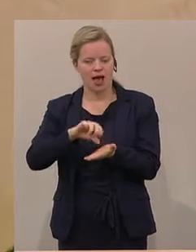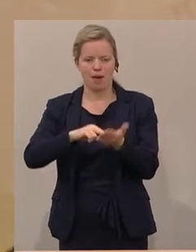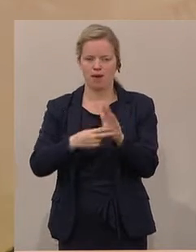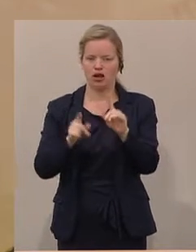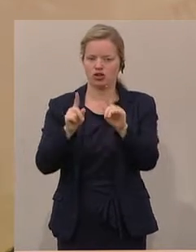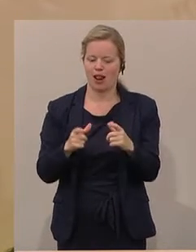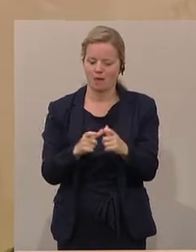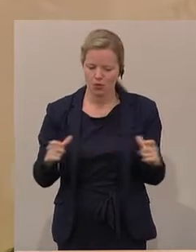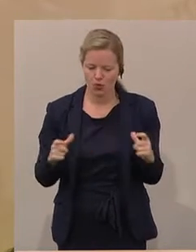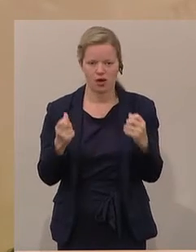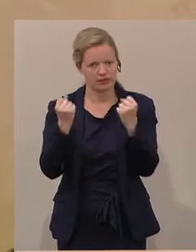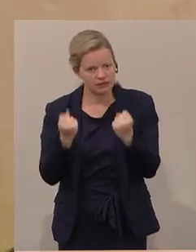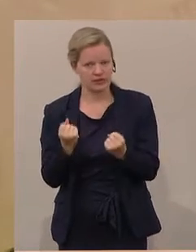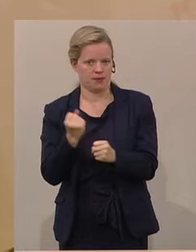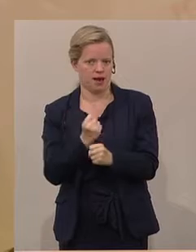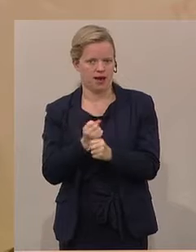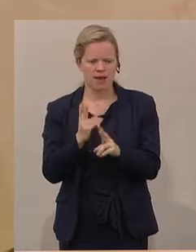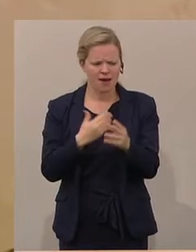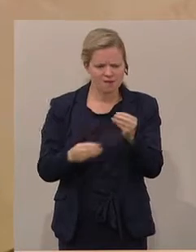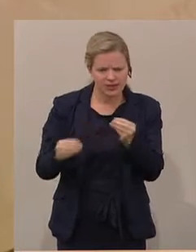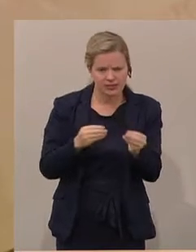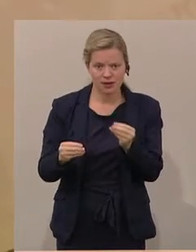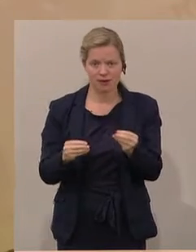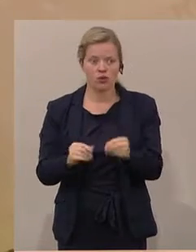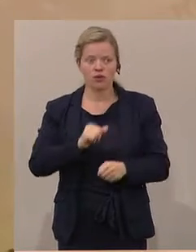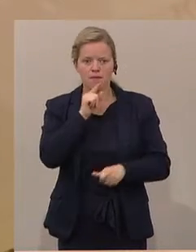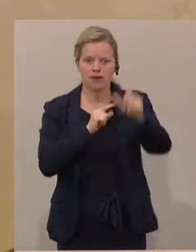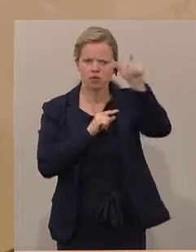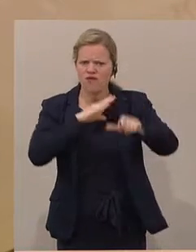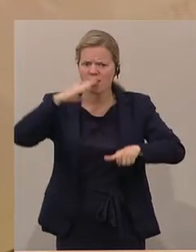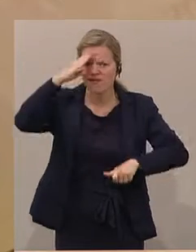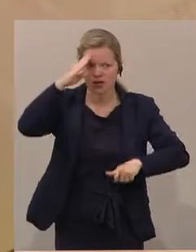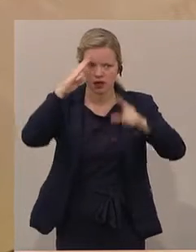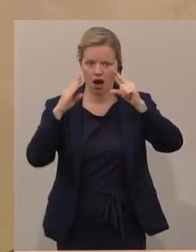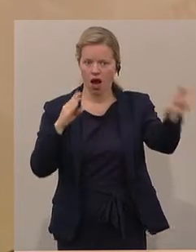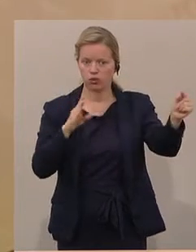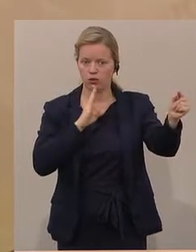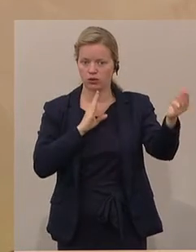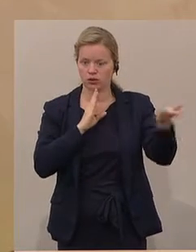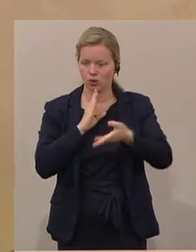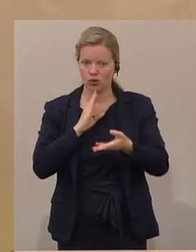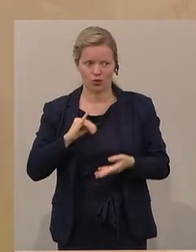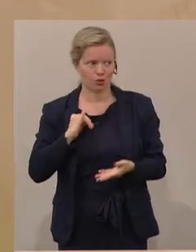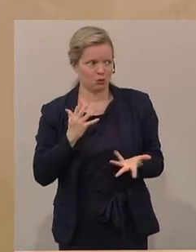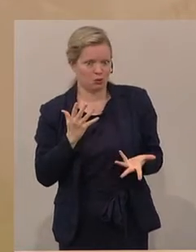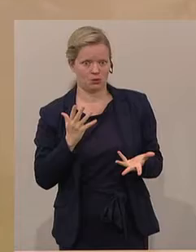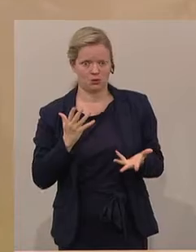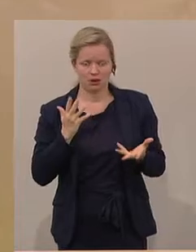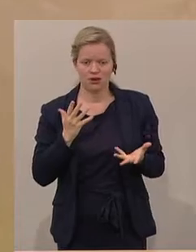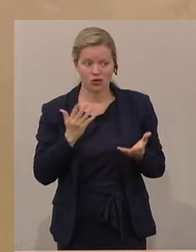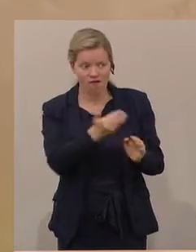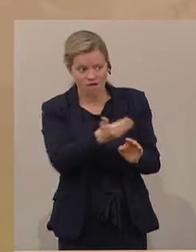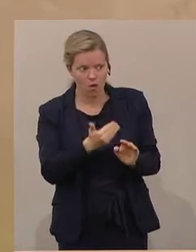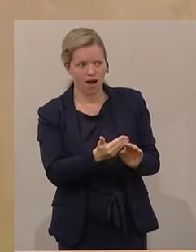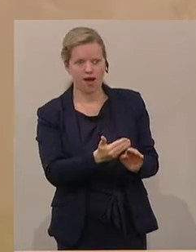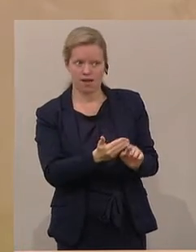sicherstellt, wo man hier flexibler darauf reagieren kann, damit das Know-how nicht verloren geht und dort die Jungen dann auch von den älteren Erfahrenen, bevor sie in Pension gehen,